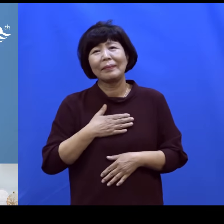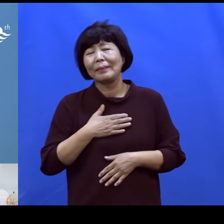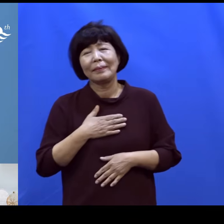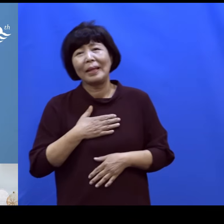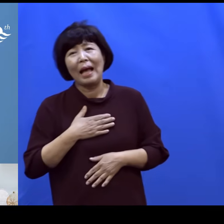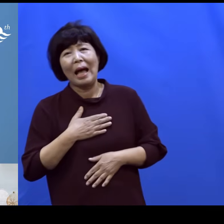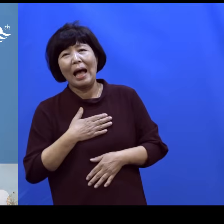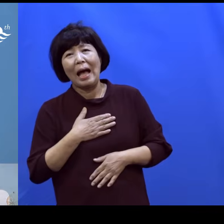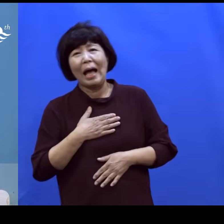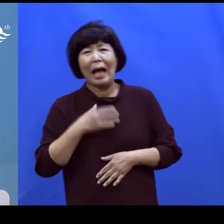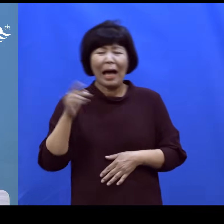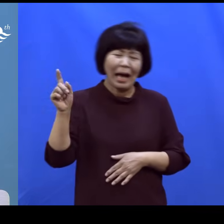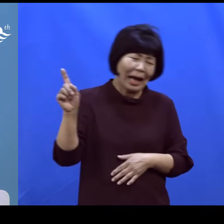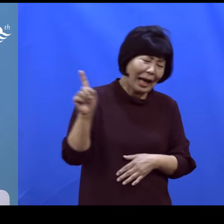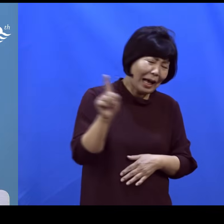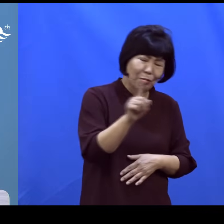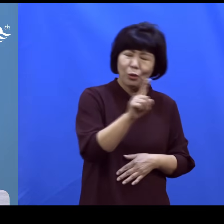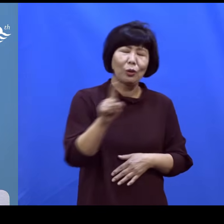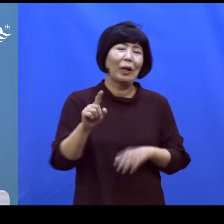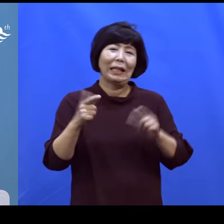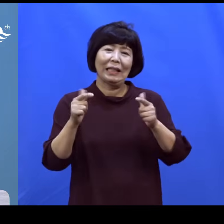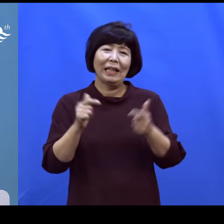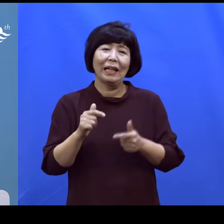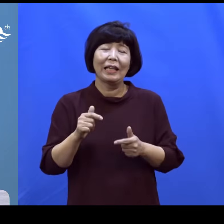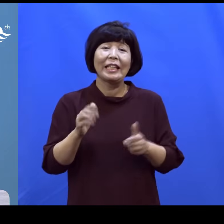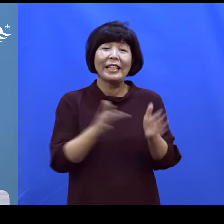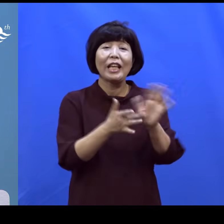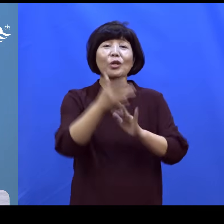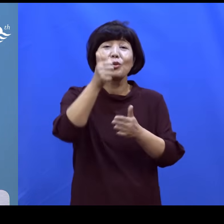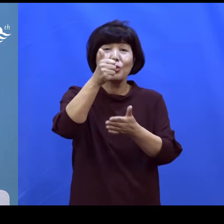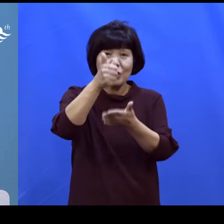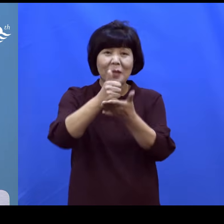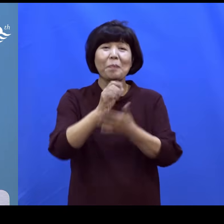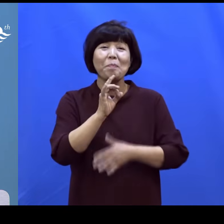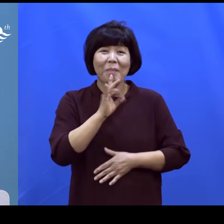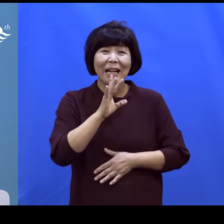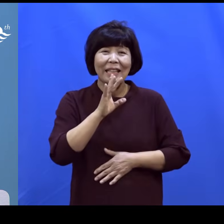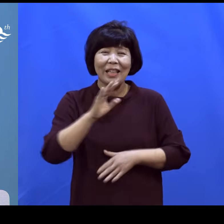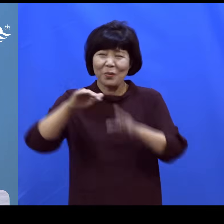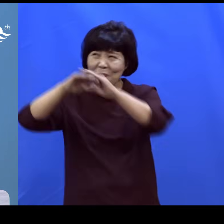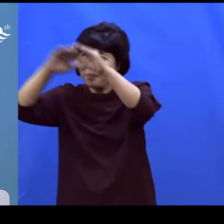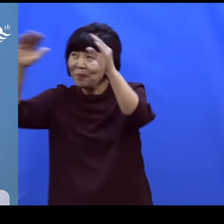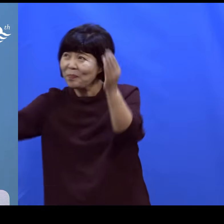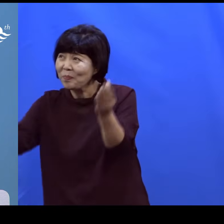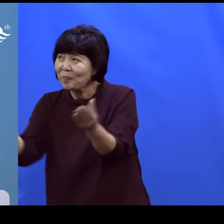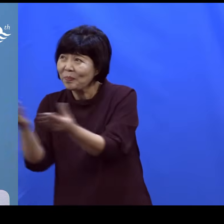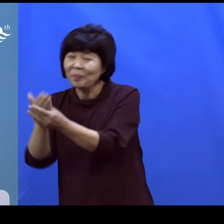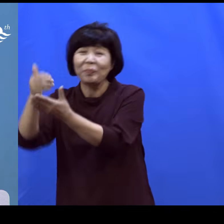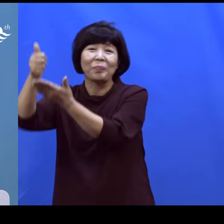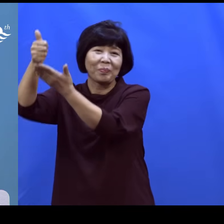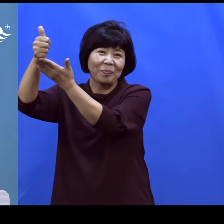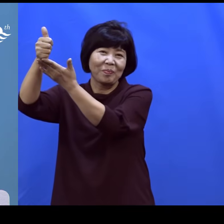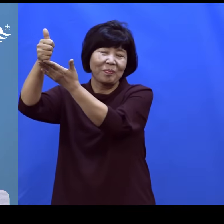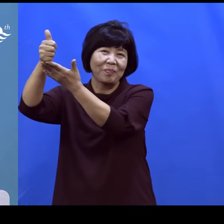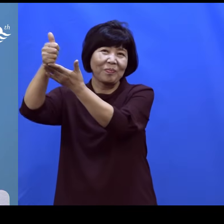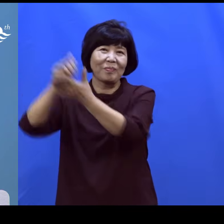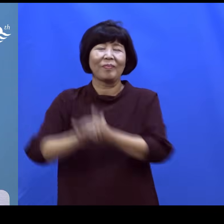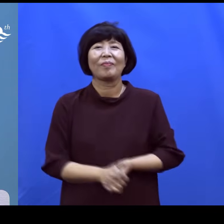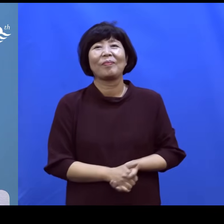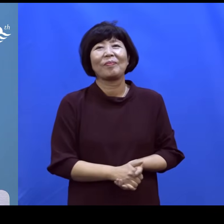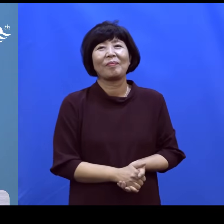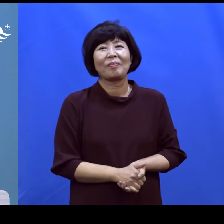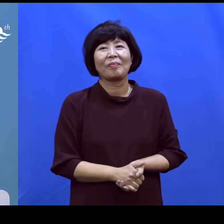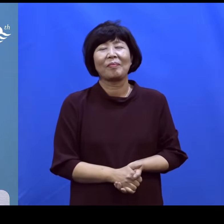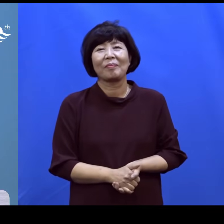아무것도 아니라는 거예요. 예수 그리스도가 전부라고 하는 것입니다. 성도 여러분, 우리가 열을 받는 이유가 뭘까요? 나에게 너무 신경을